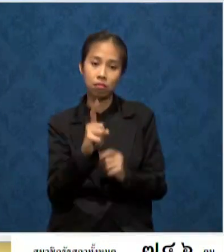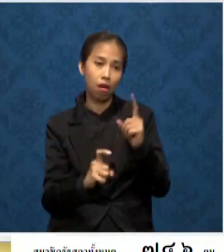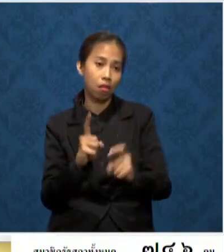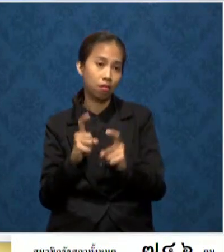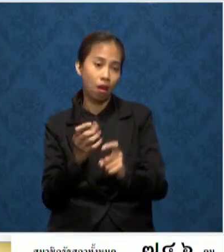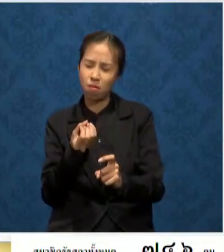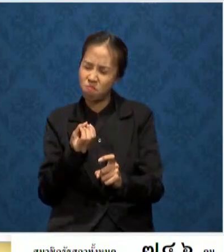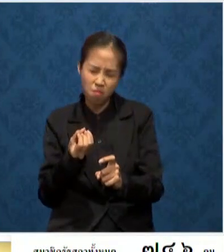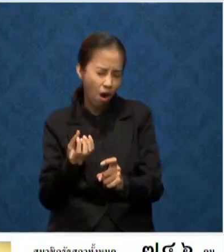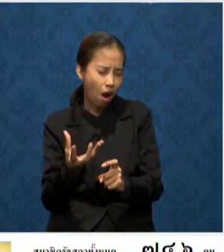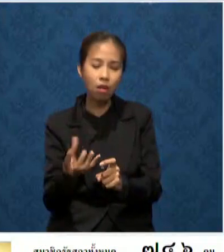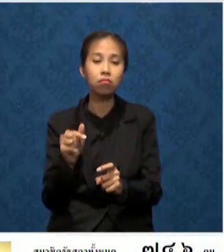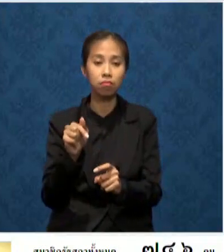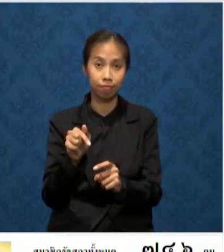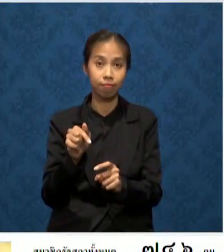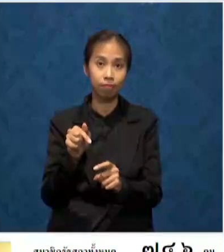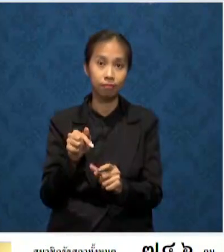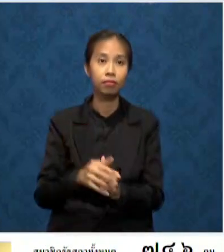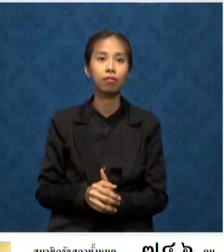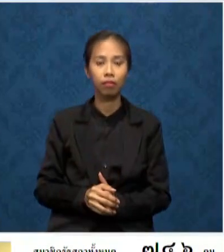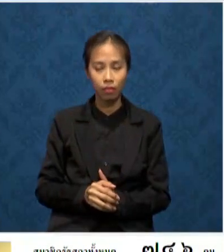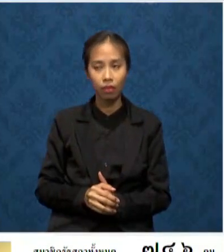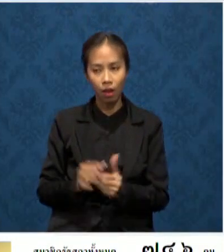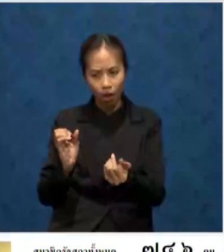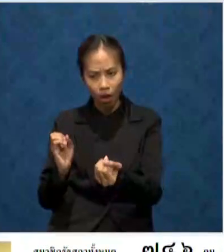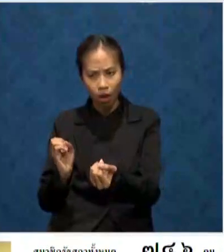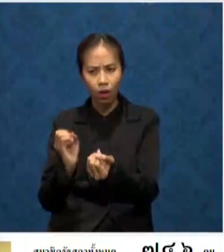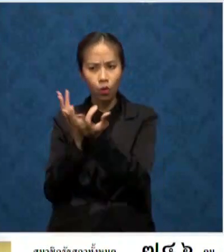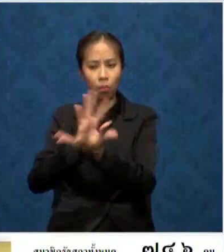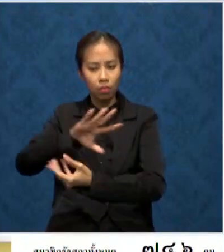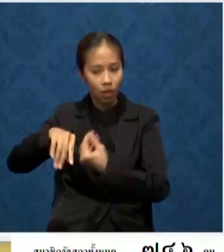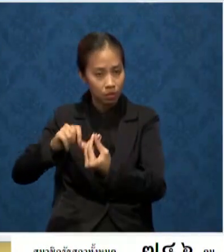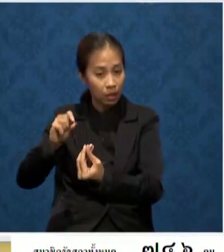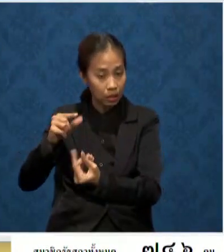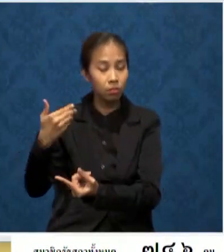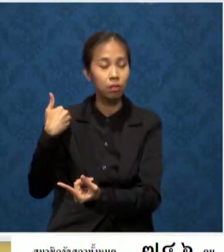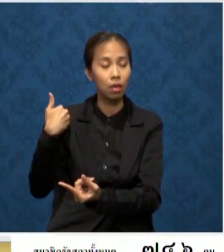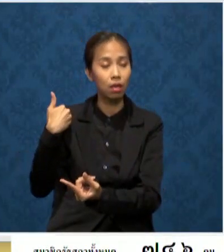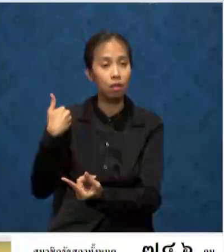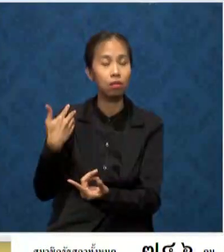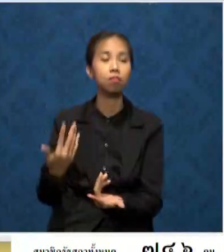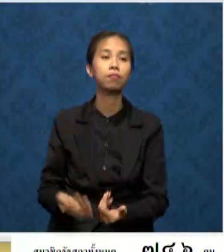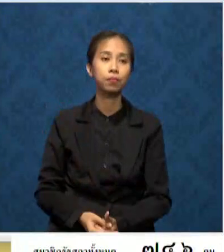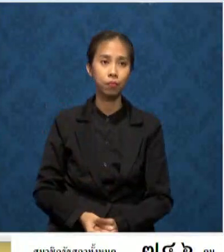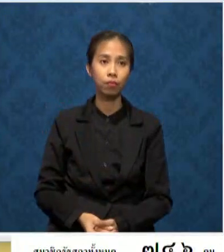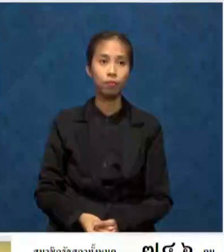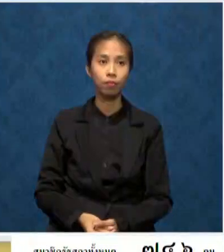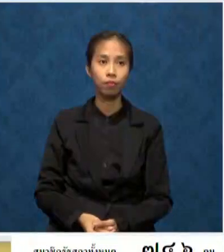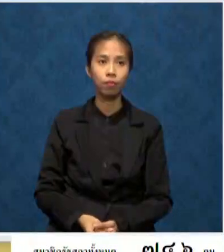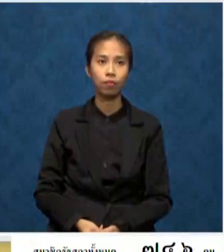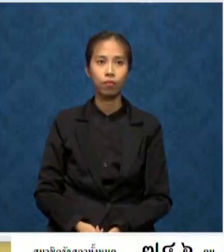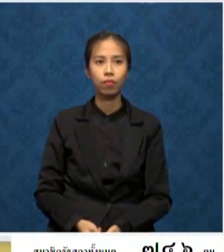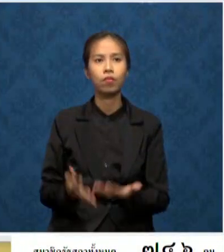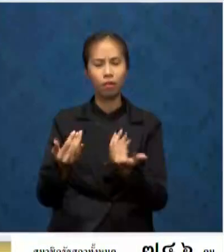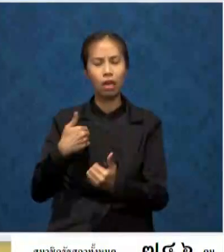ไปจำนวนมากมายขนาดนี้ ส่งผลกระทบต่อเศรติกิจหรอความสญเสียของประเทศยัไงTDI